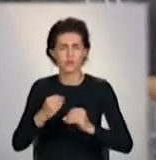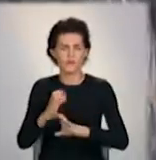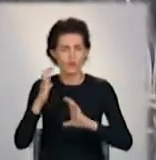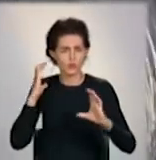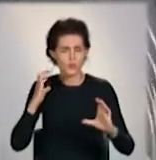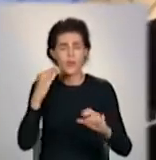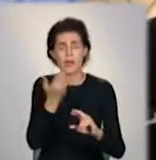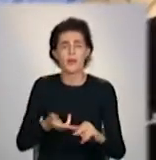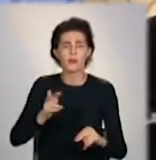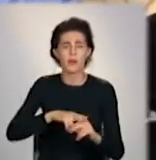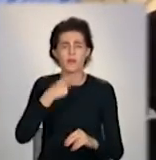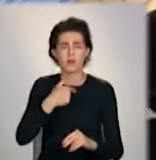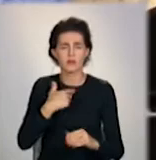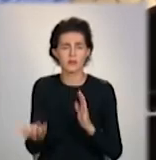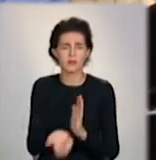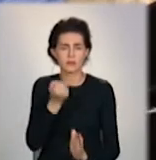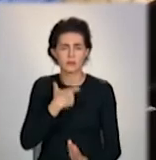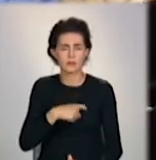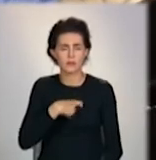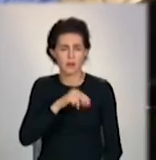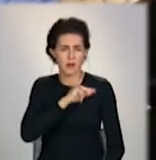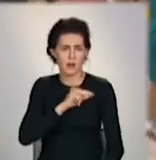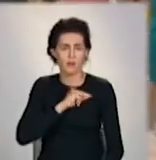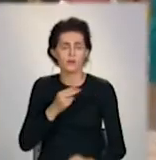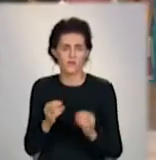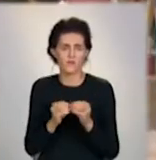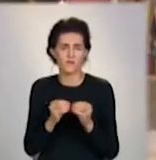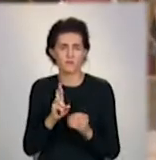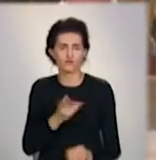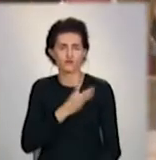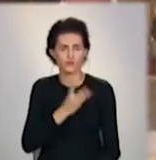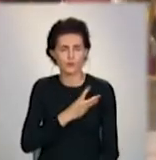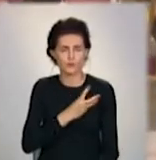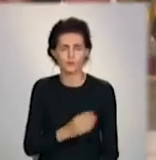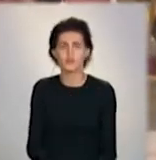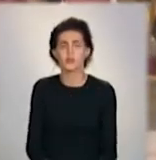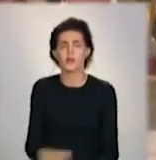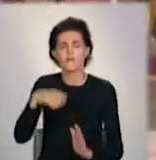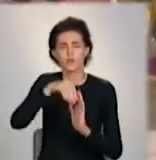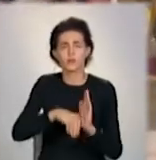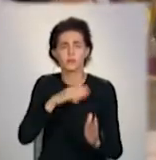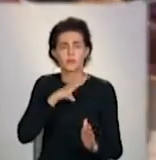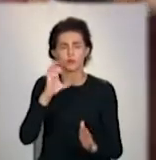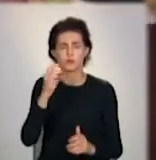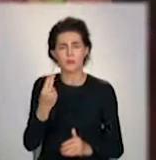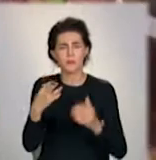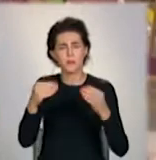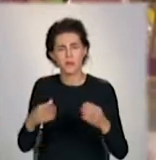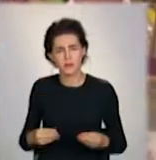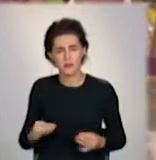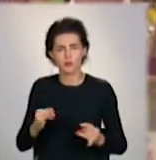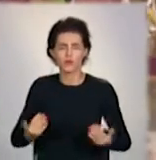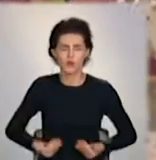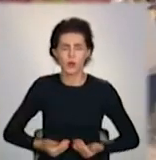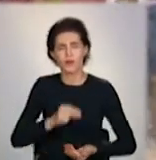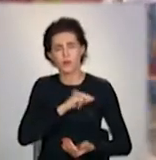вантажівки. Розповідає, знайшов собі роботу, як хотів. Щоб був соцпакет та можна було жити,